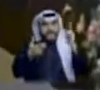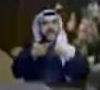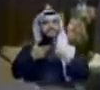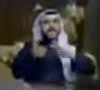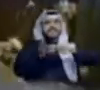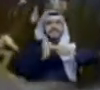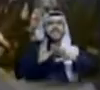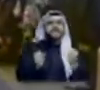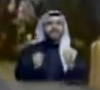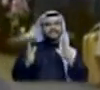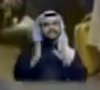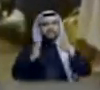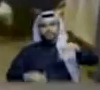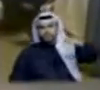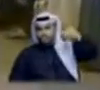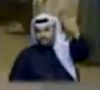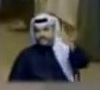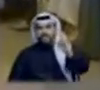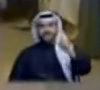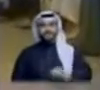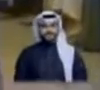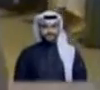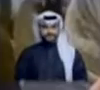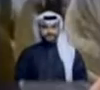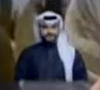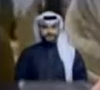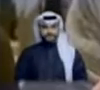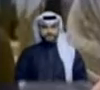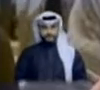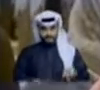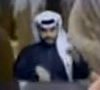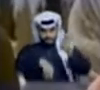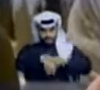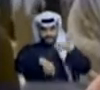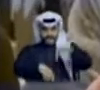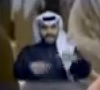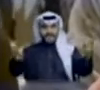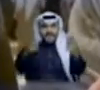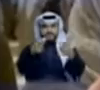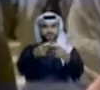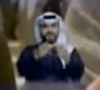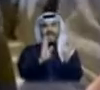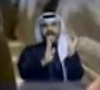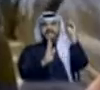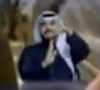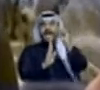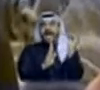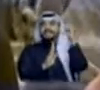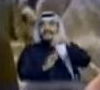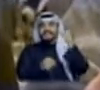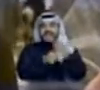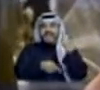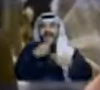سيتناول الواقع وتحديات المستقبل وغيرها من القضايا. أردنا من هذا الملتقى هو تعزيز